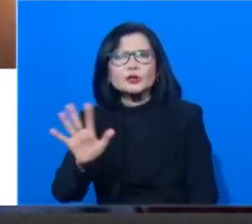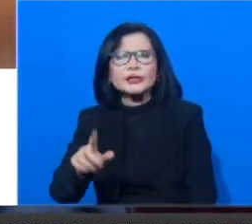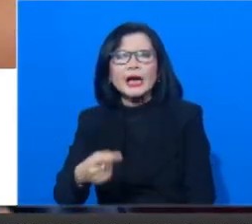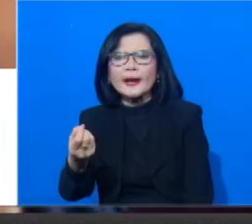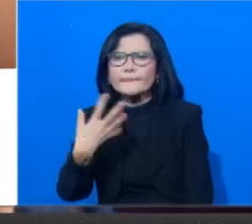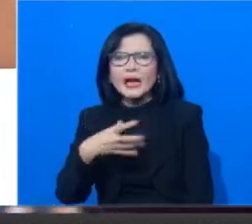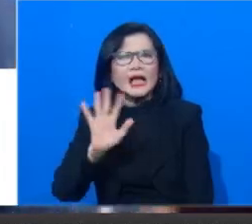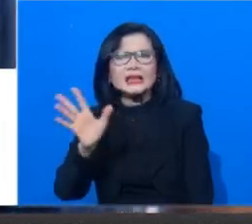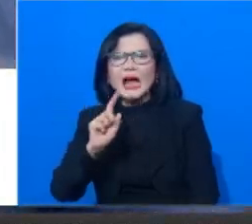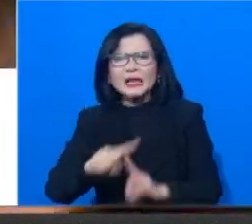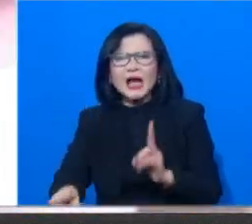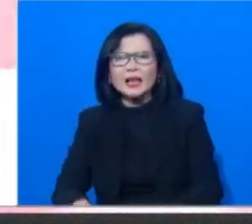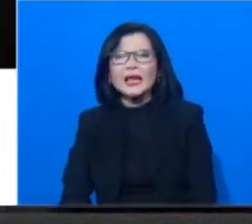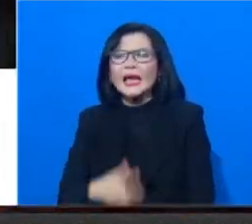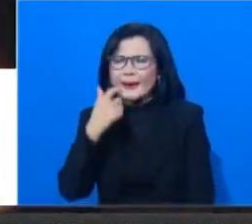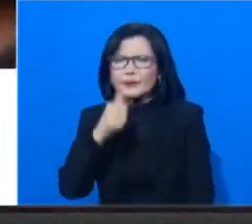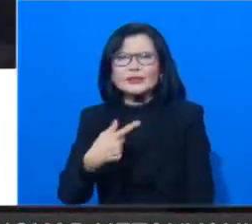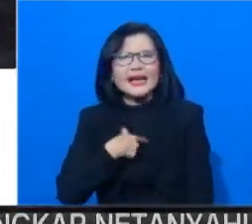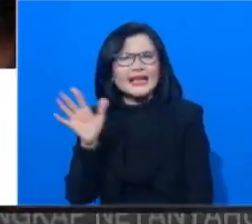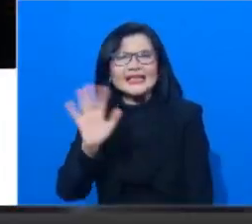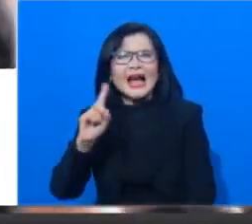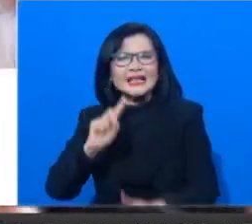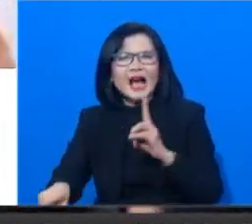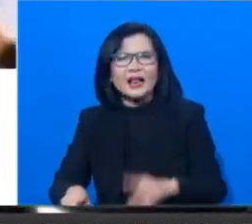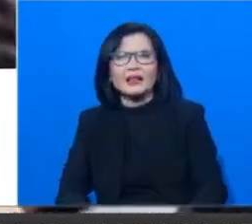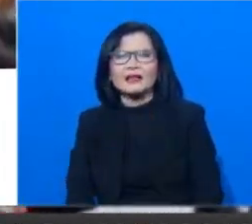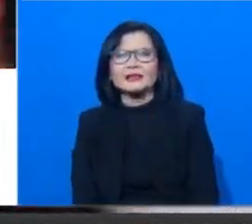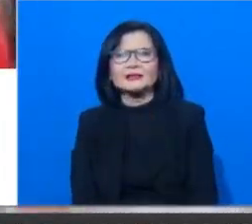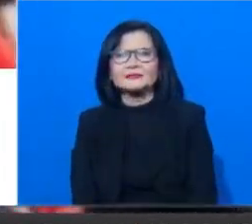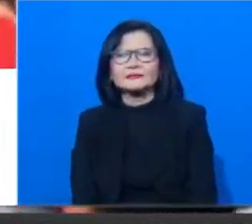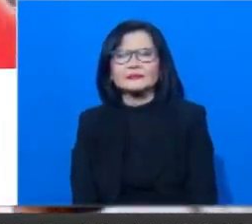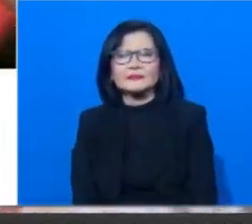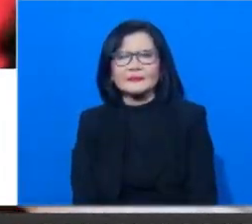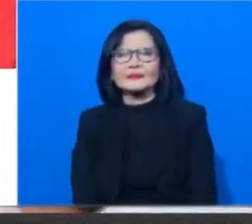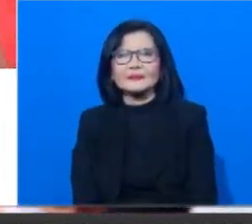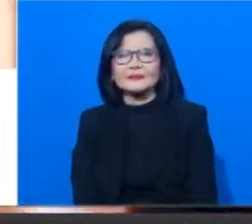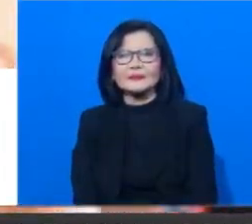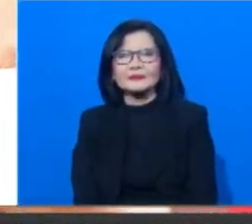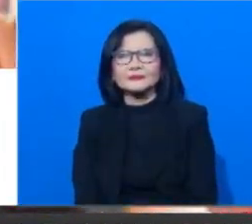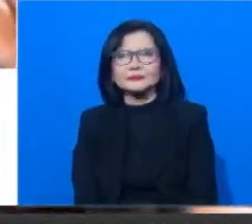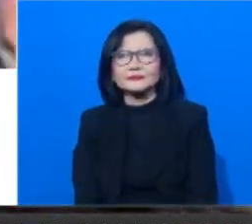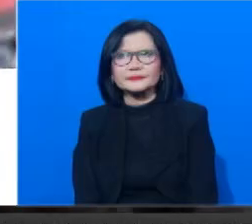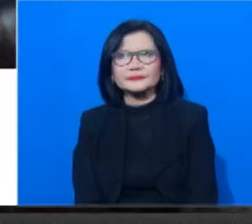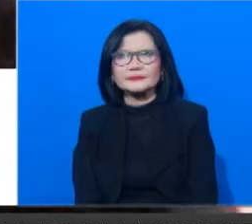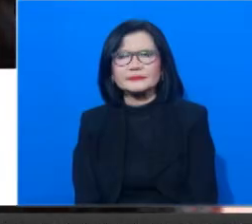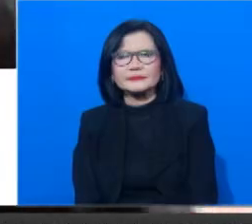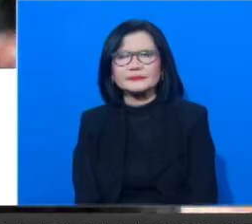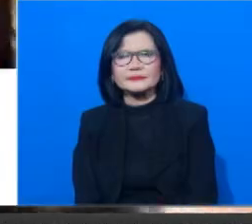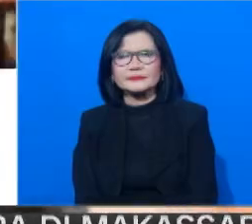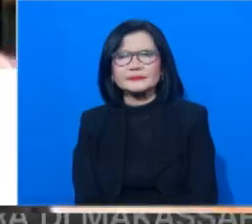kenal dan saya pun menjawab tidak kenal karena memang saya tidak kenal sama mereka Oke jadi memang sempat dipertemukan tetapi tidak kenal sama sekali ya Mas P ya oke